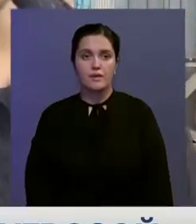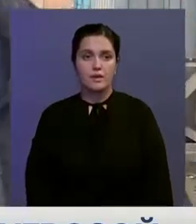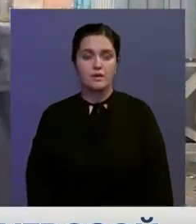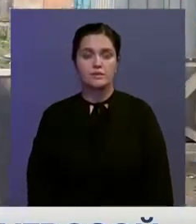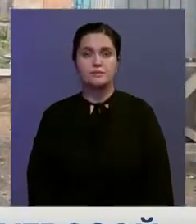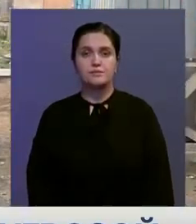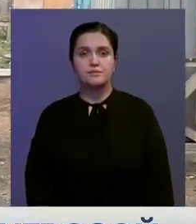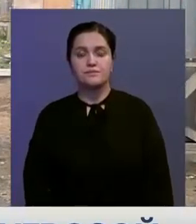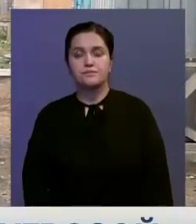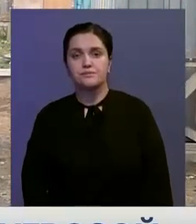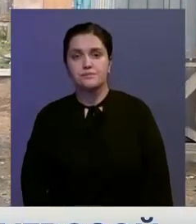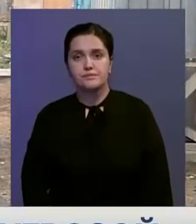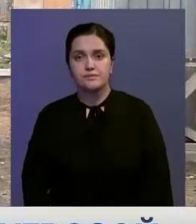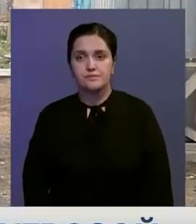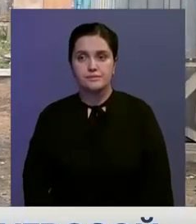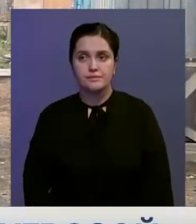Фу!